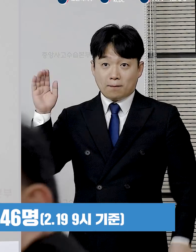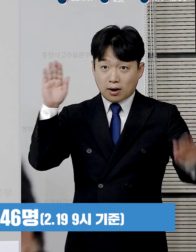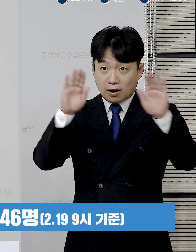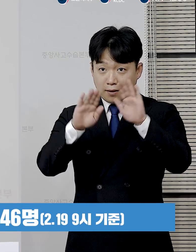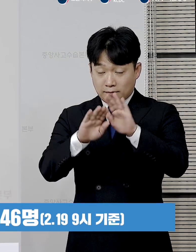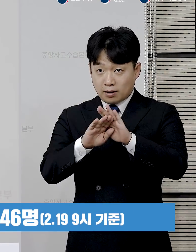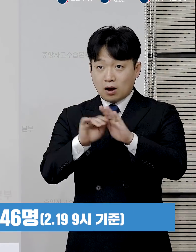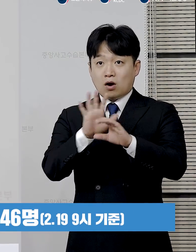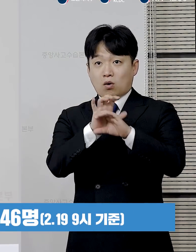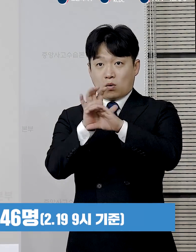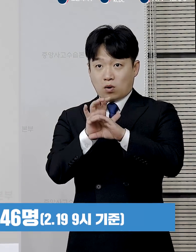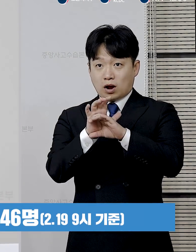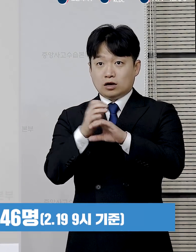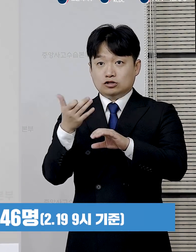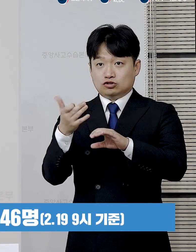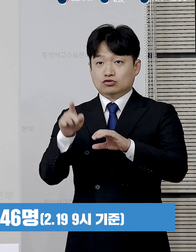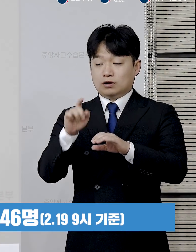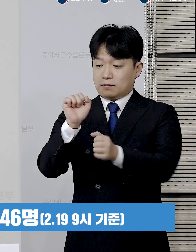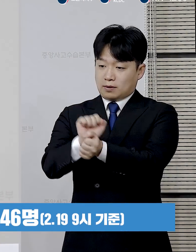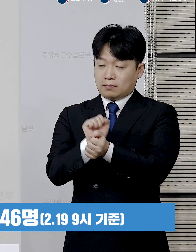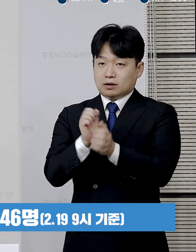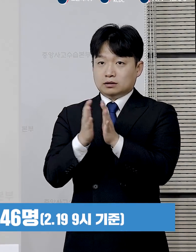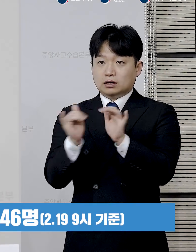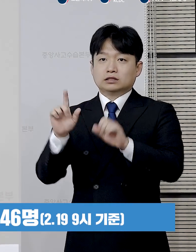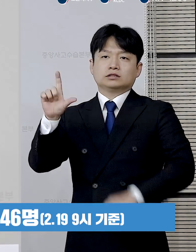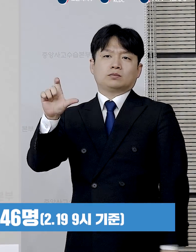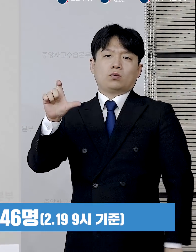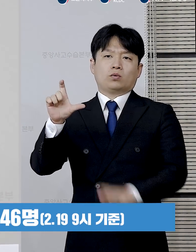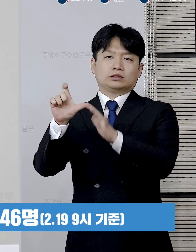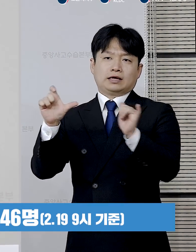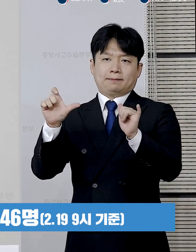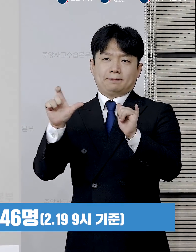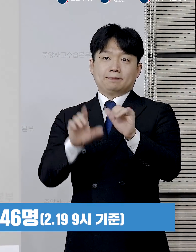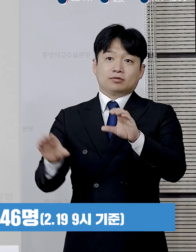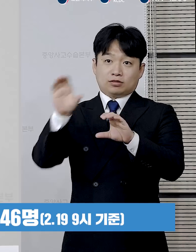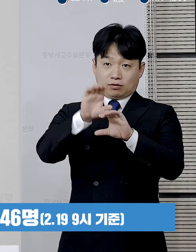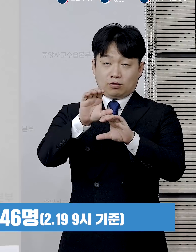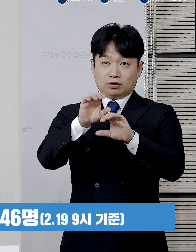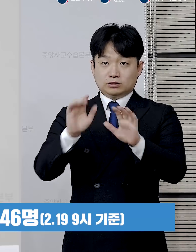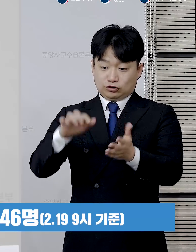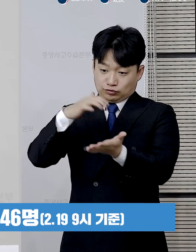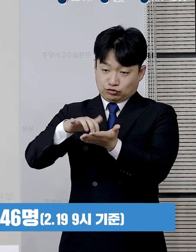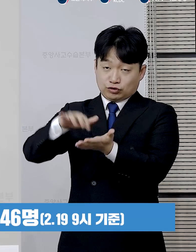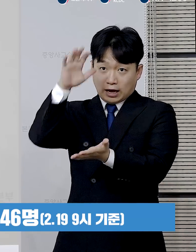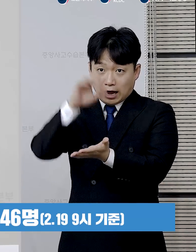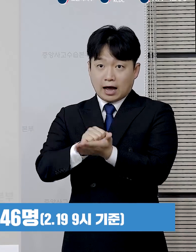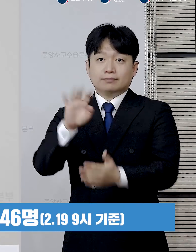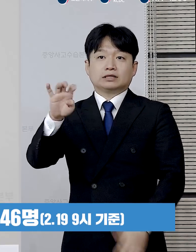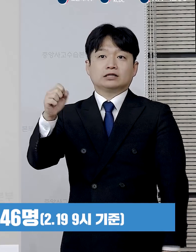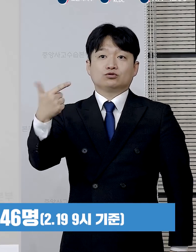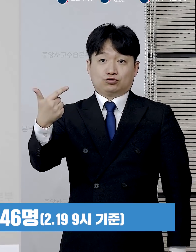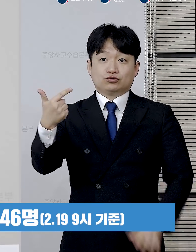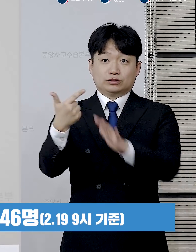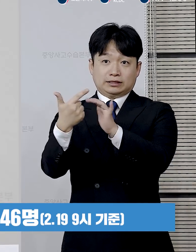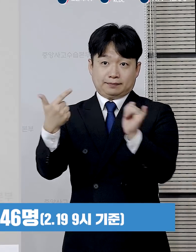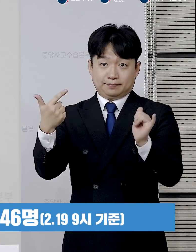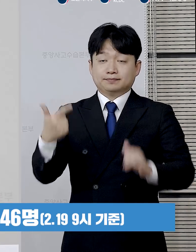어제 저녁부터 코로나19 감염자가 15명이 추가되어 총 46명이